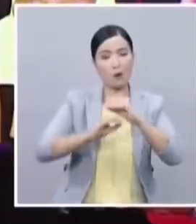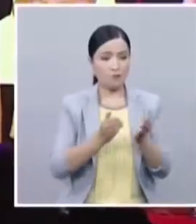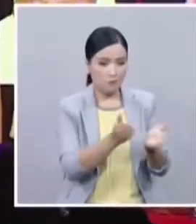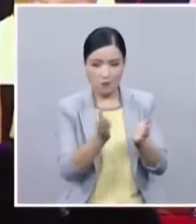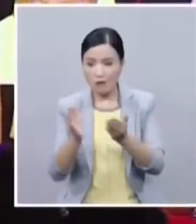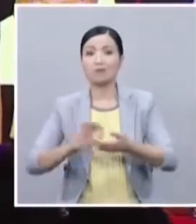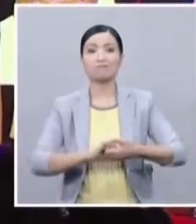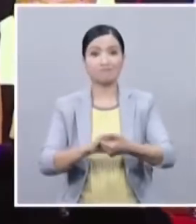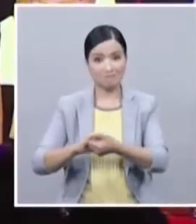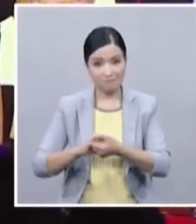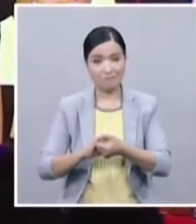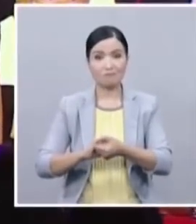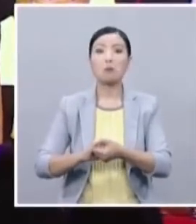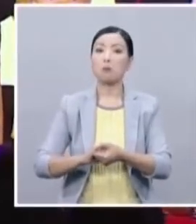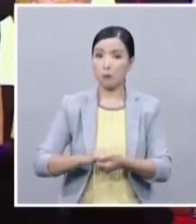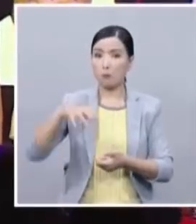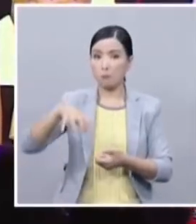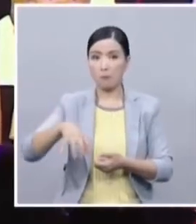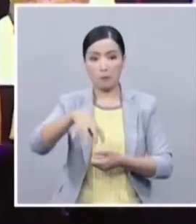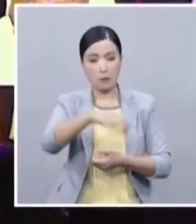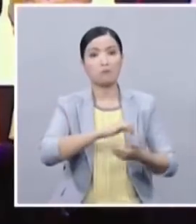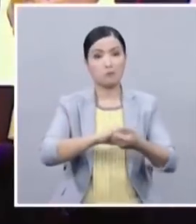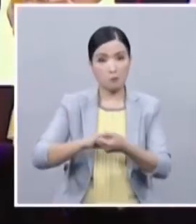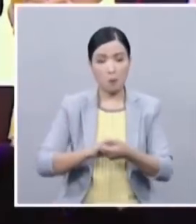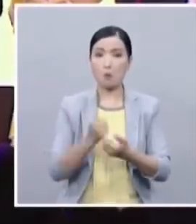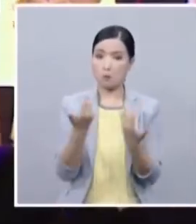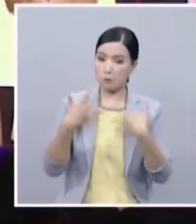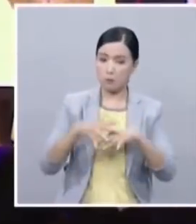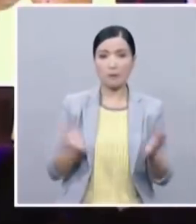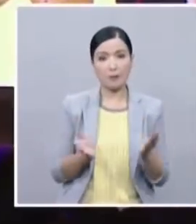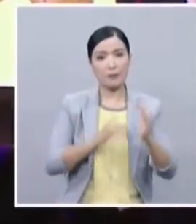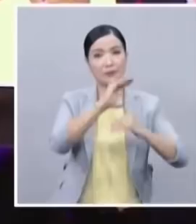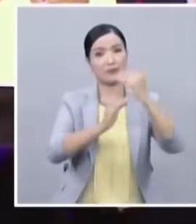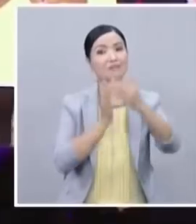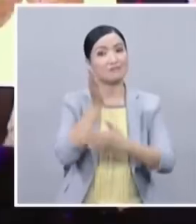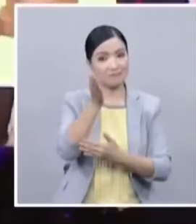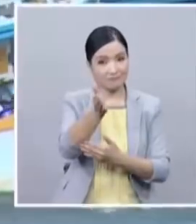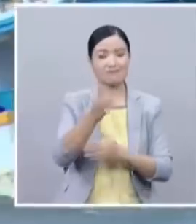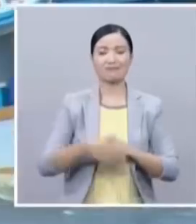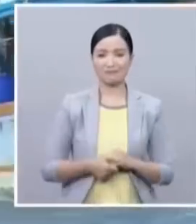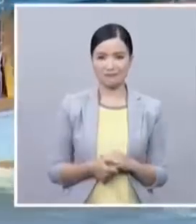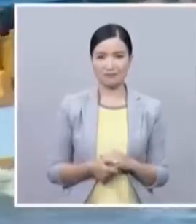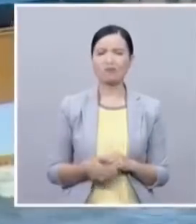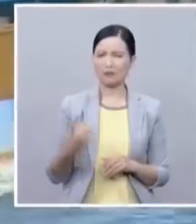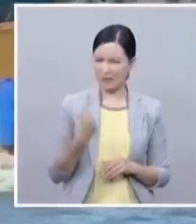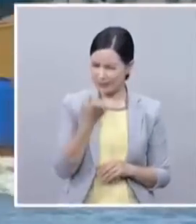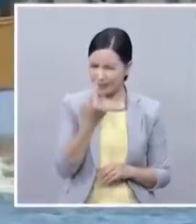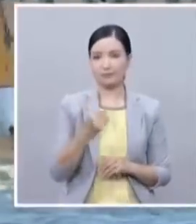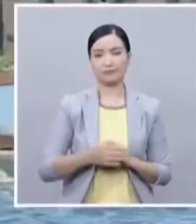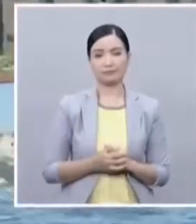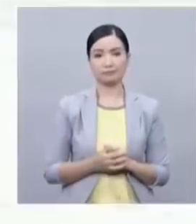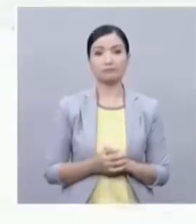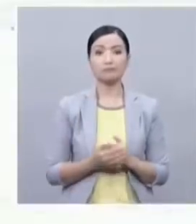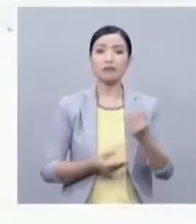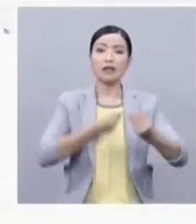ของหลายฝ่ายสำหรับประชารัฐและเป็นตัวอย่างที่ดีในการจัดบูรณาการเพื่อขับเคลื่อนงานต่อไปด้วยต่อไปอีกเรื่องนึงนะครับสถ